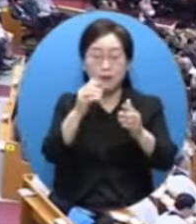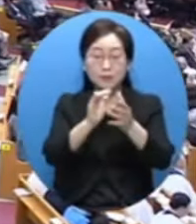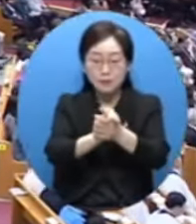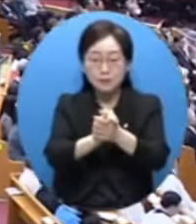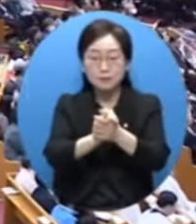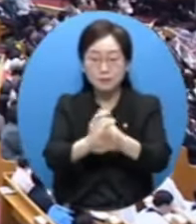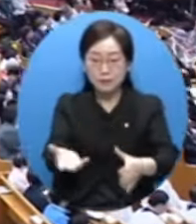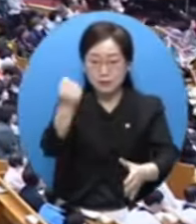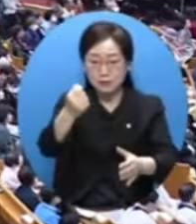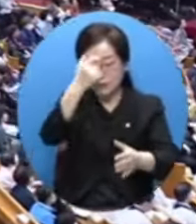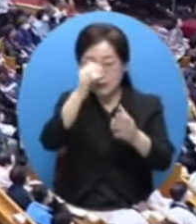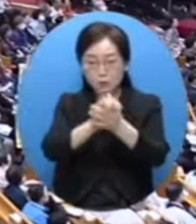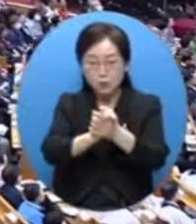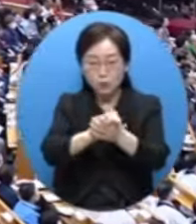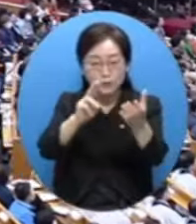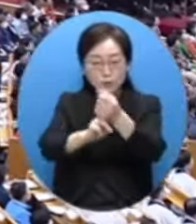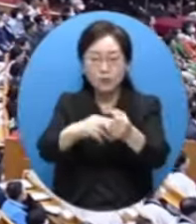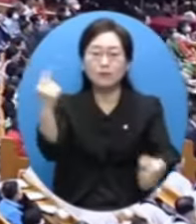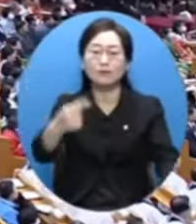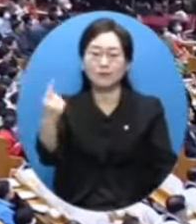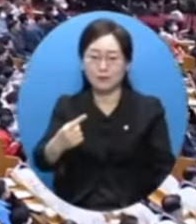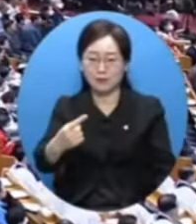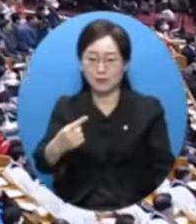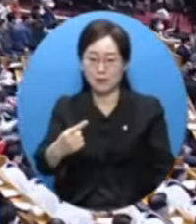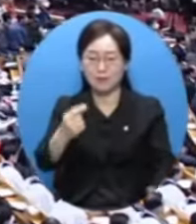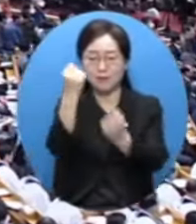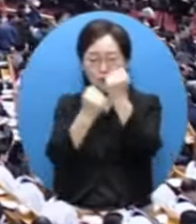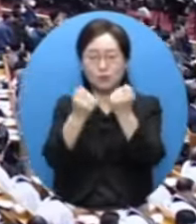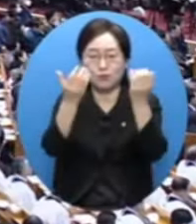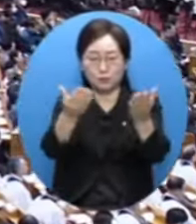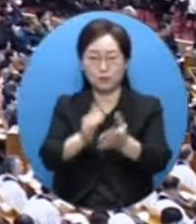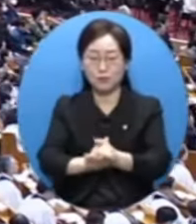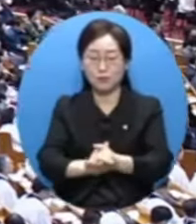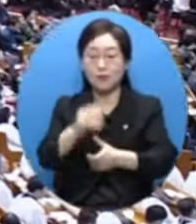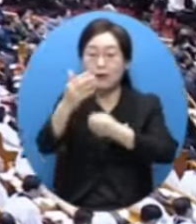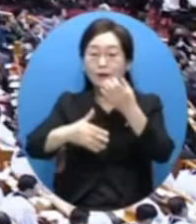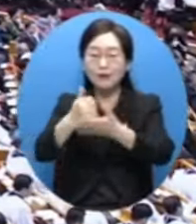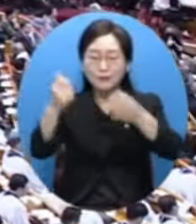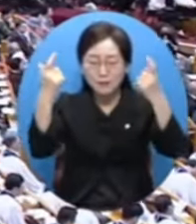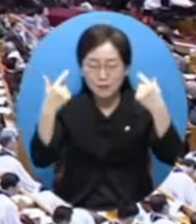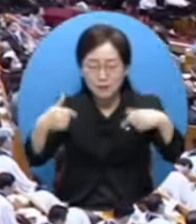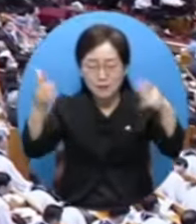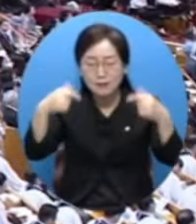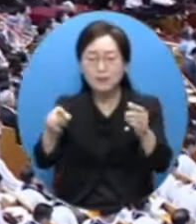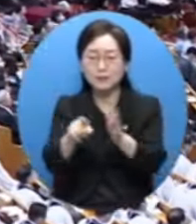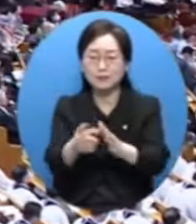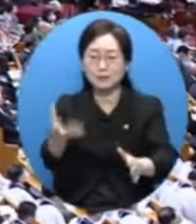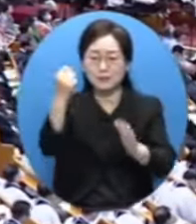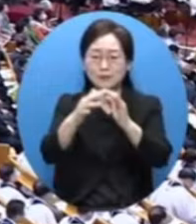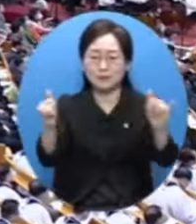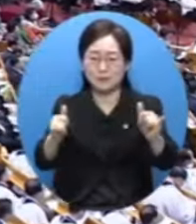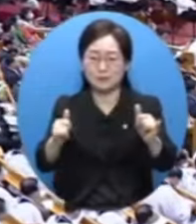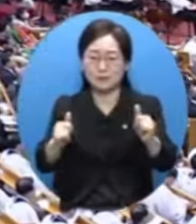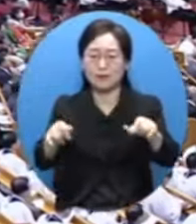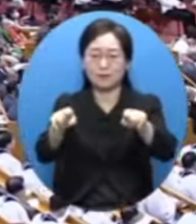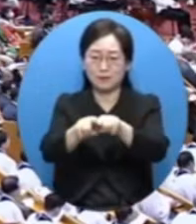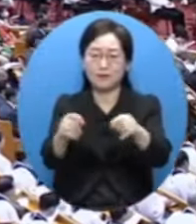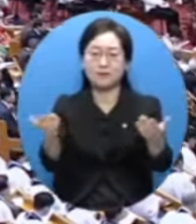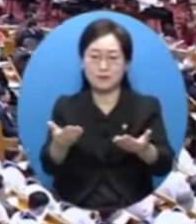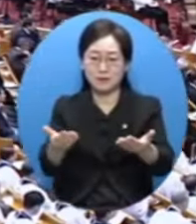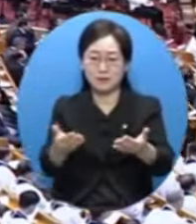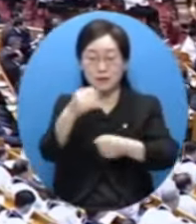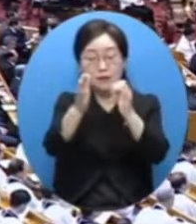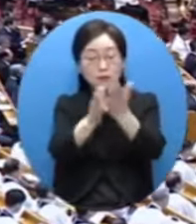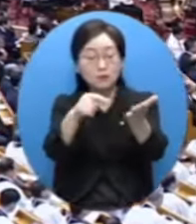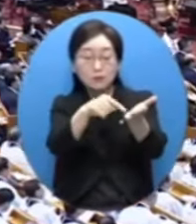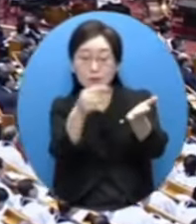기적을 가져온다고 하는 것을 설명해 주신 것입니다. 하나님은 언제나 믿음의 사람과 함께 일하십니다. 성경 그